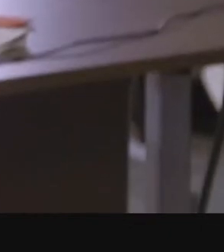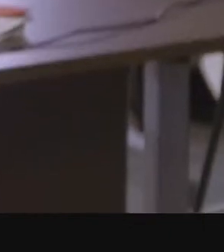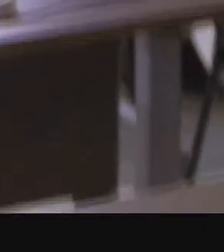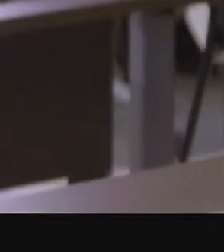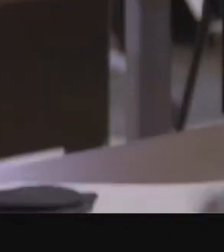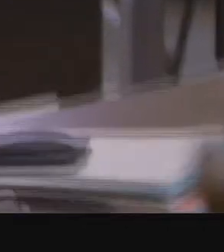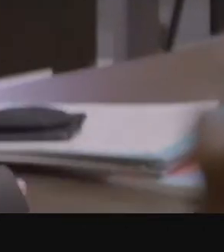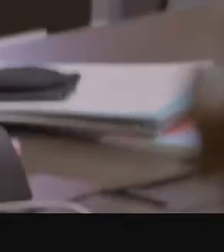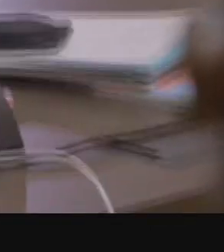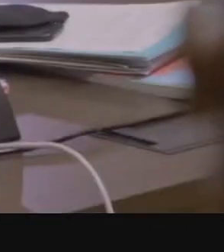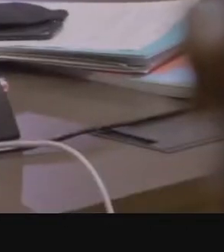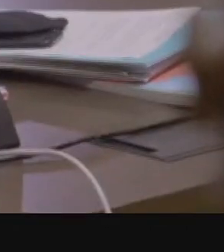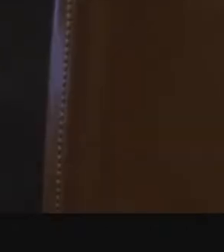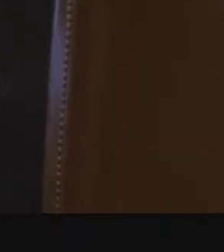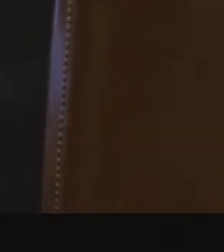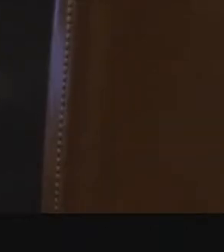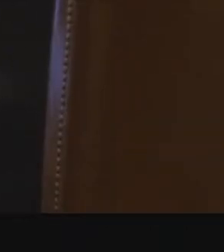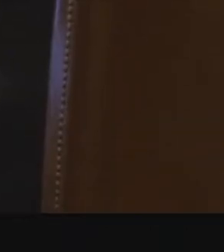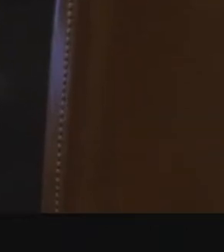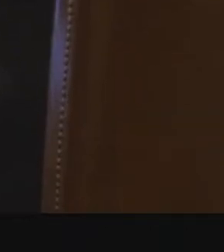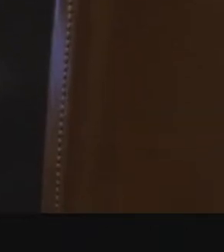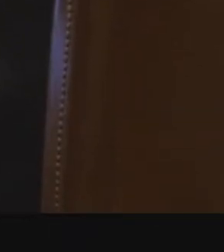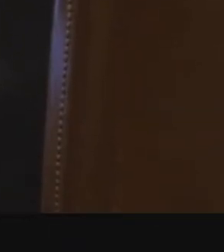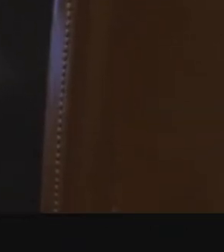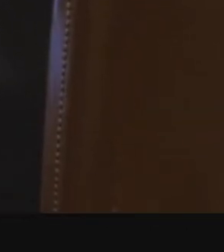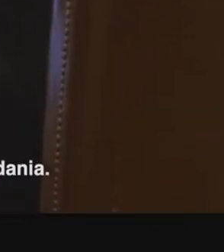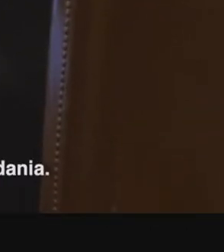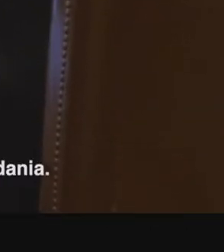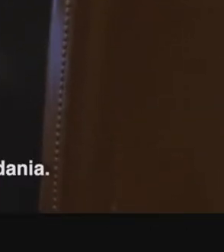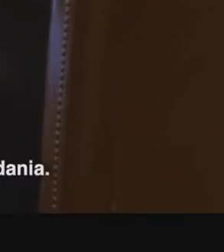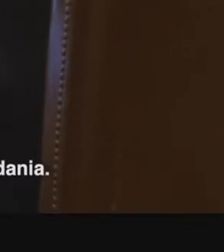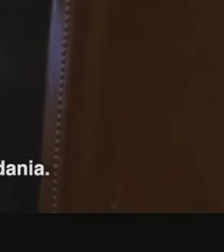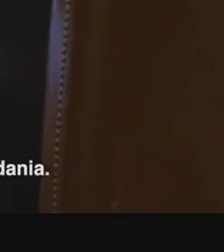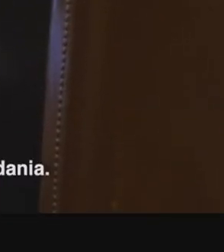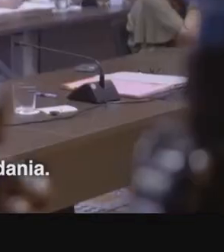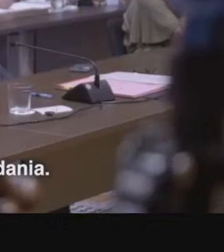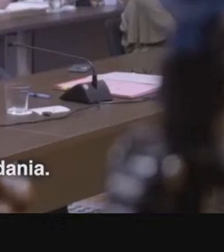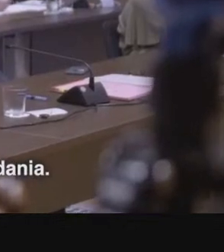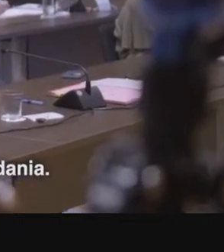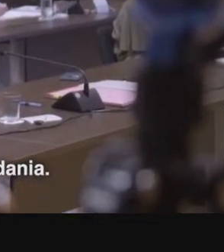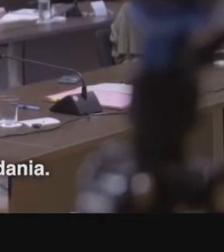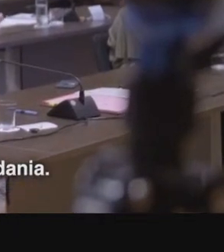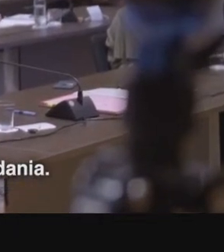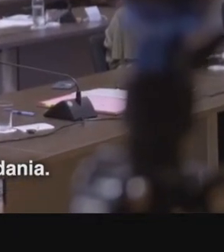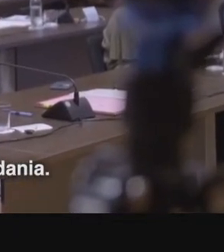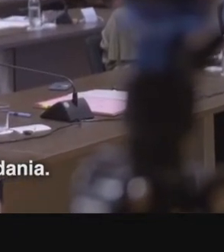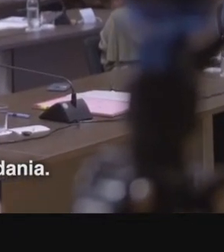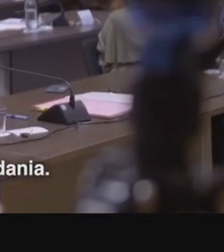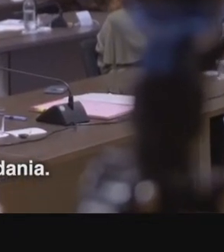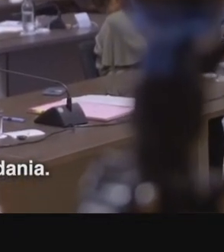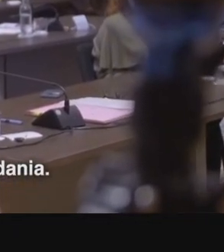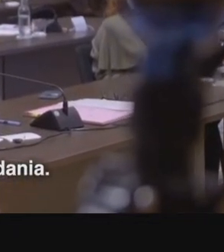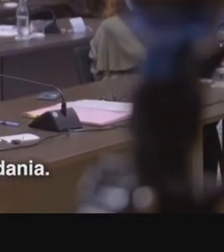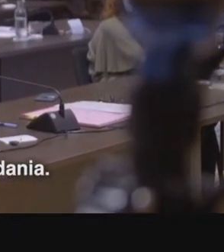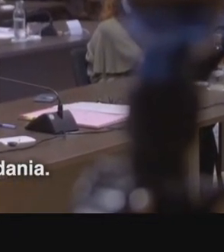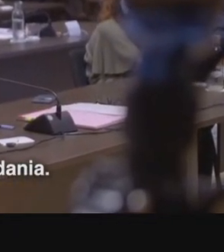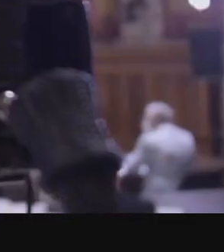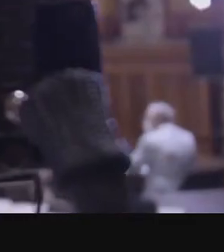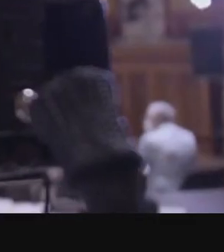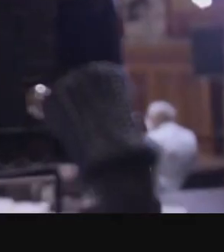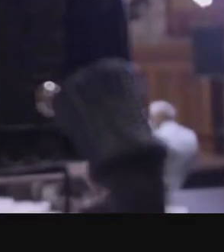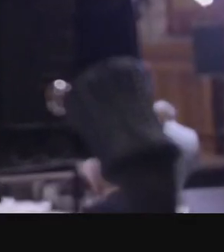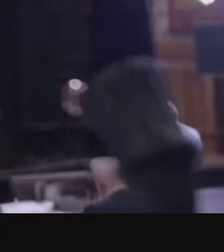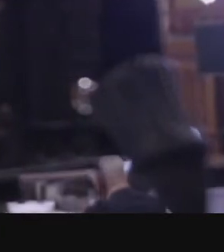Com hem entrat en una espiral de degradació, en una espiral de desil·lusió, gairebé de resignació per una part de la